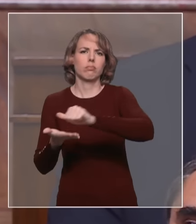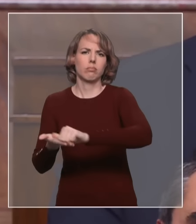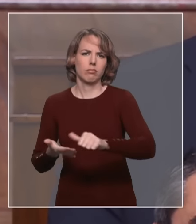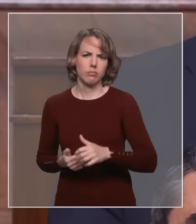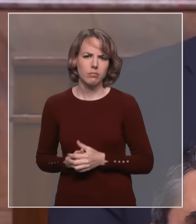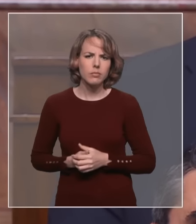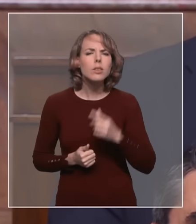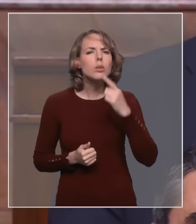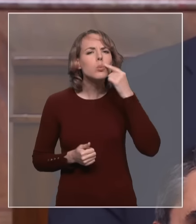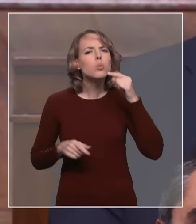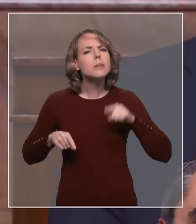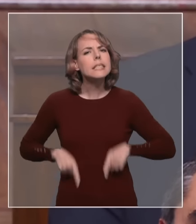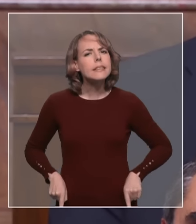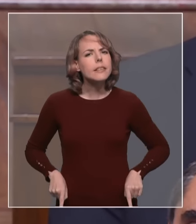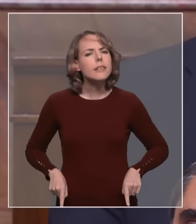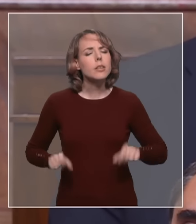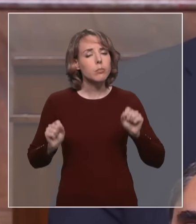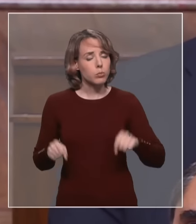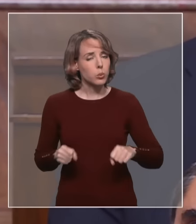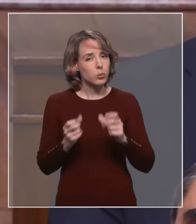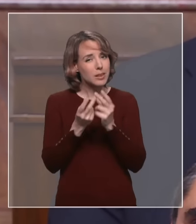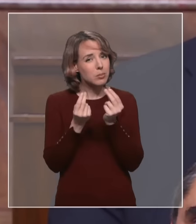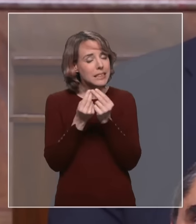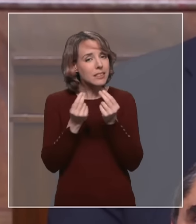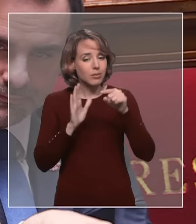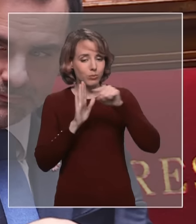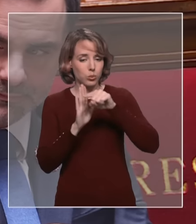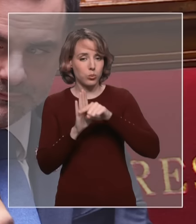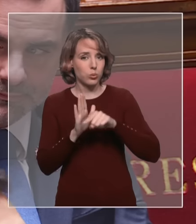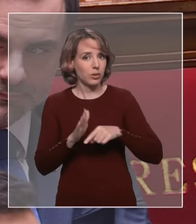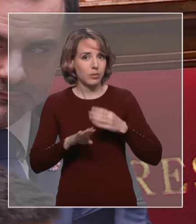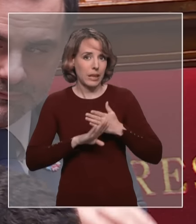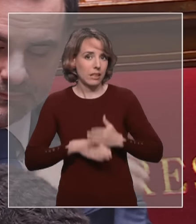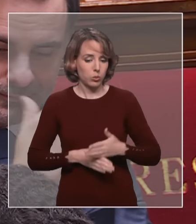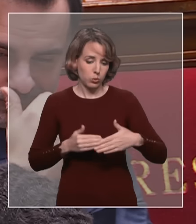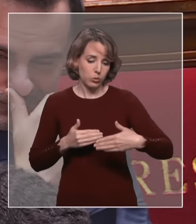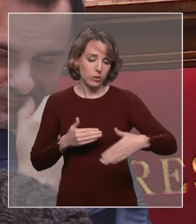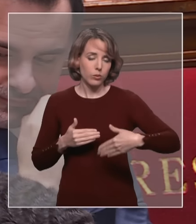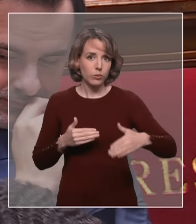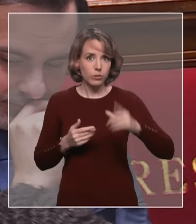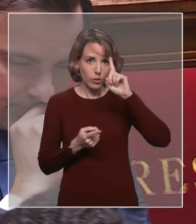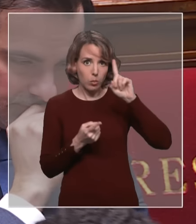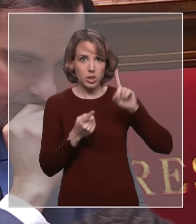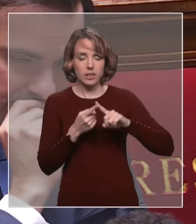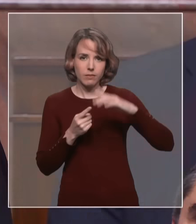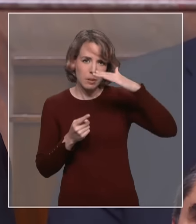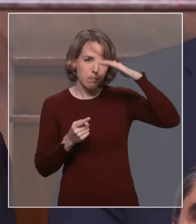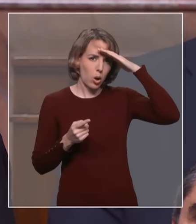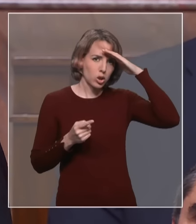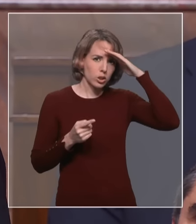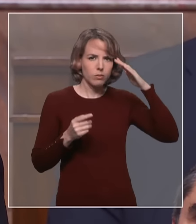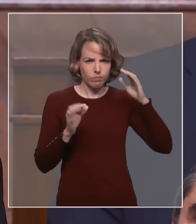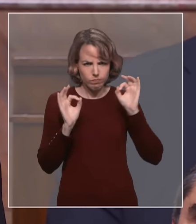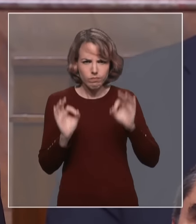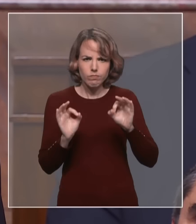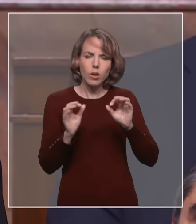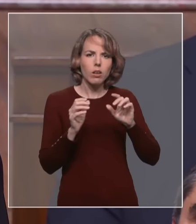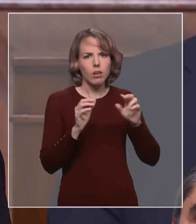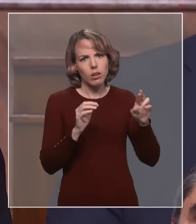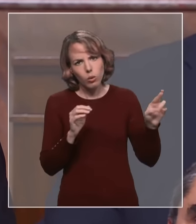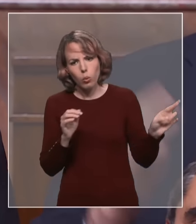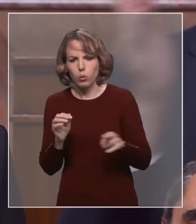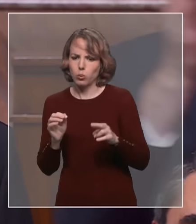Monsieur le ministre, pouvez-vous nous dire les mesures que vous comptez prendre pour que la Poste retrouve ses missions de service public au service de tous ? Je